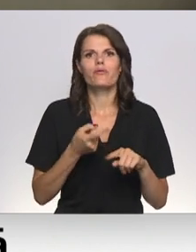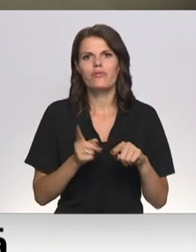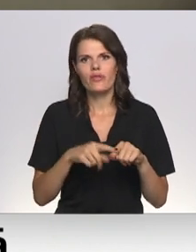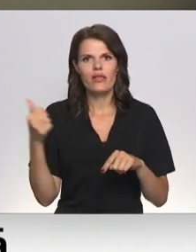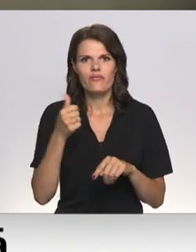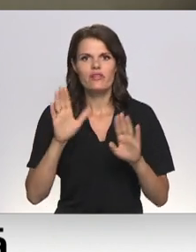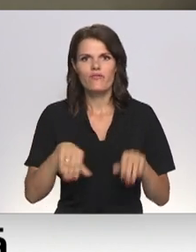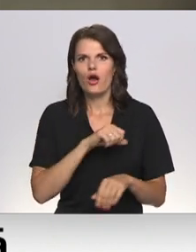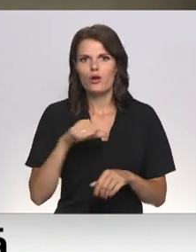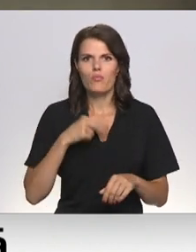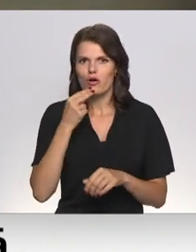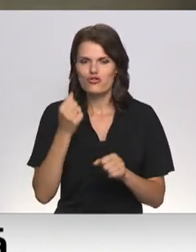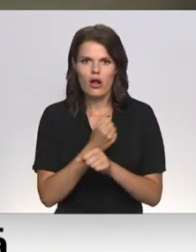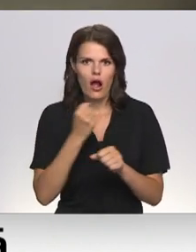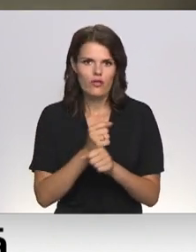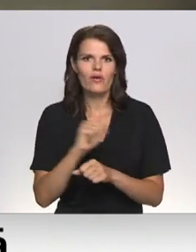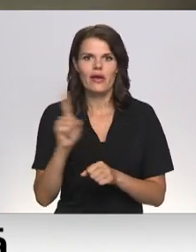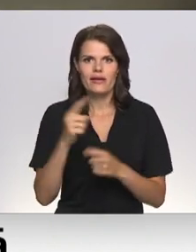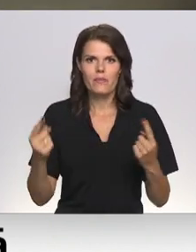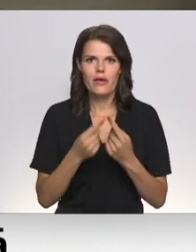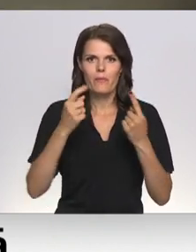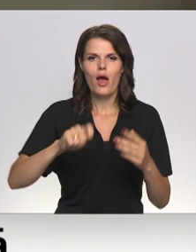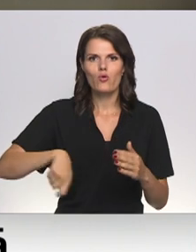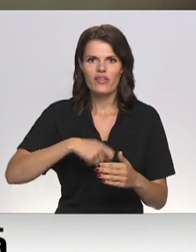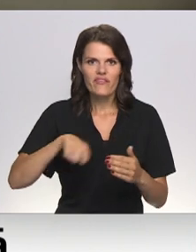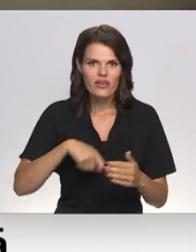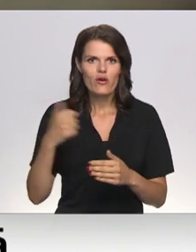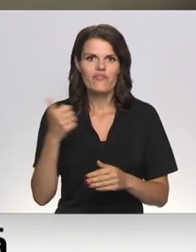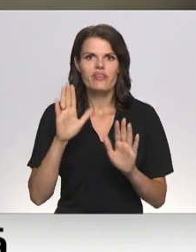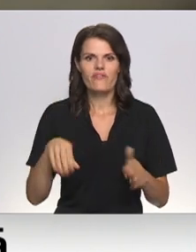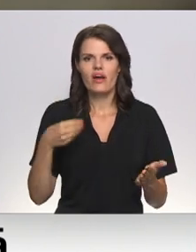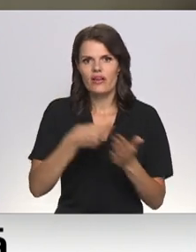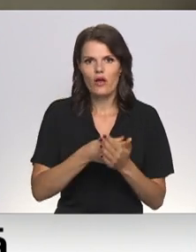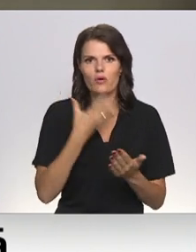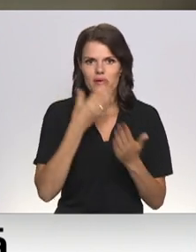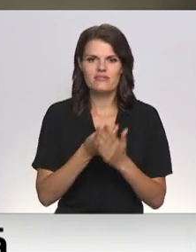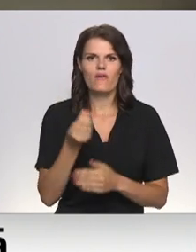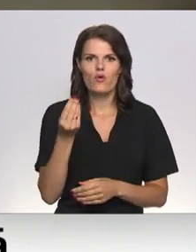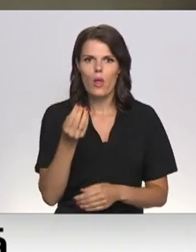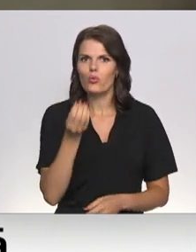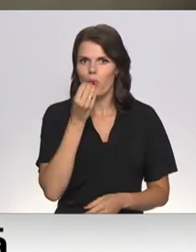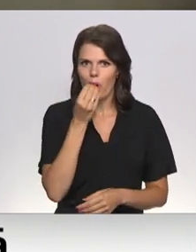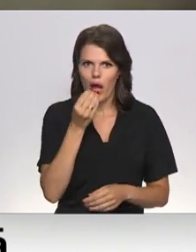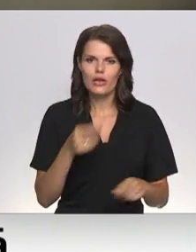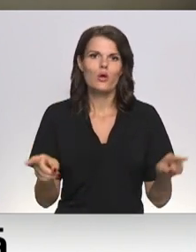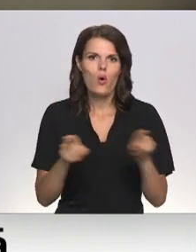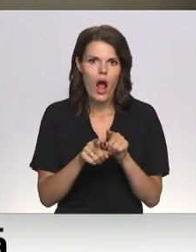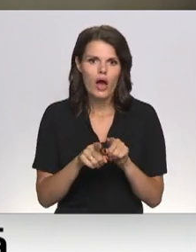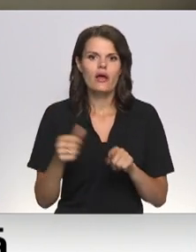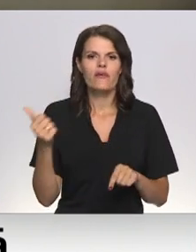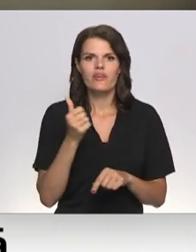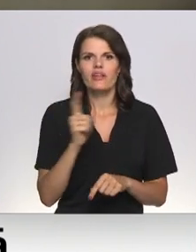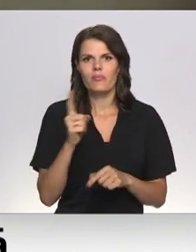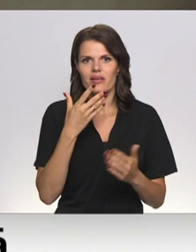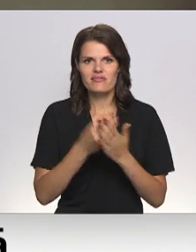paši gatavot. Ir piemērota virtuve. Viņi var iegādāties par savu naudu pārtiku arī. Ja. Viņam ir